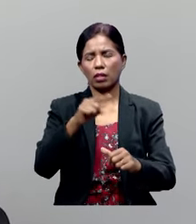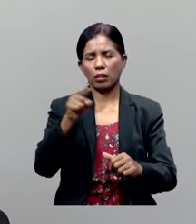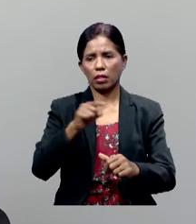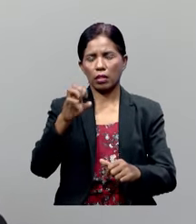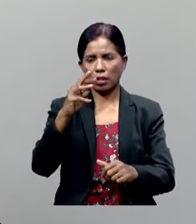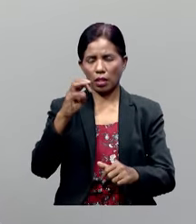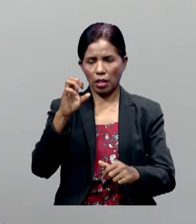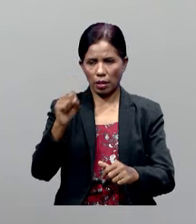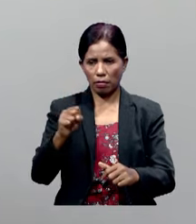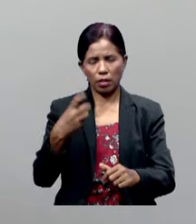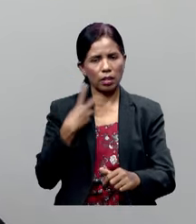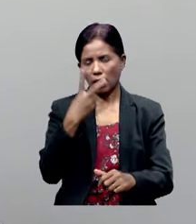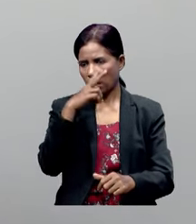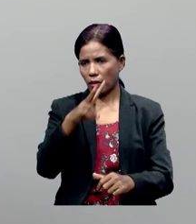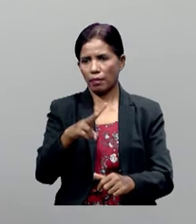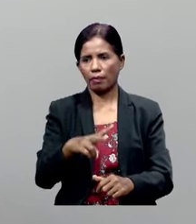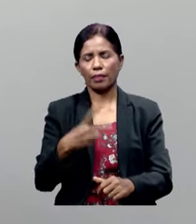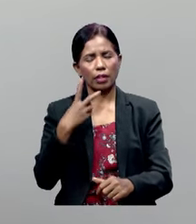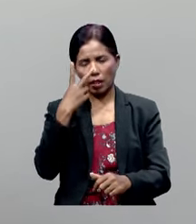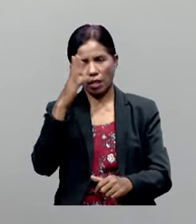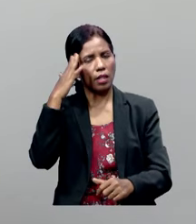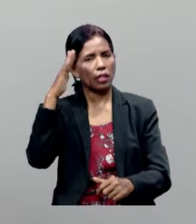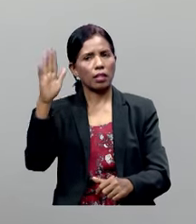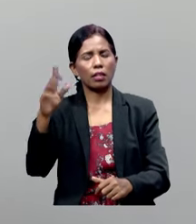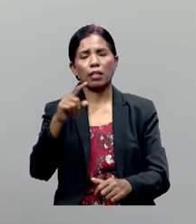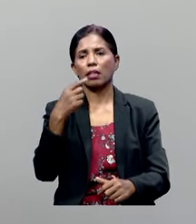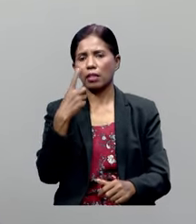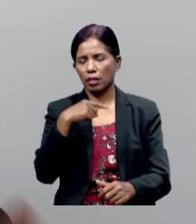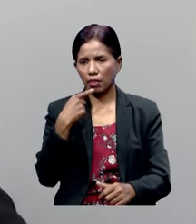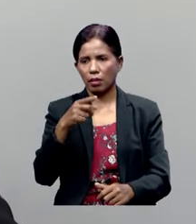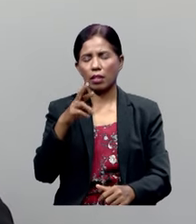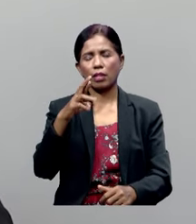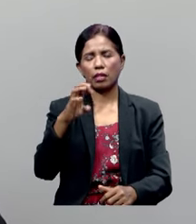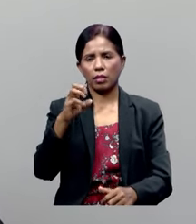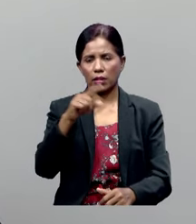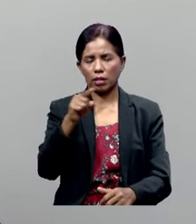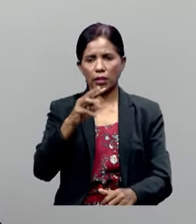la ita la hare ita la konsei kata ni nebe mak zems ida nebe mak rayo